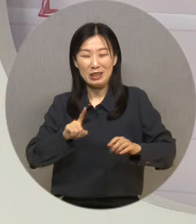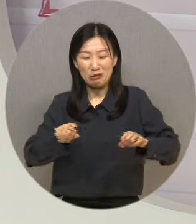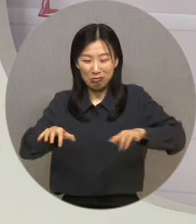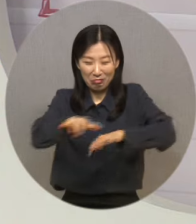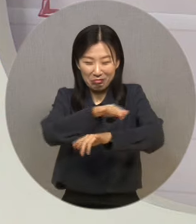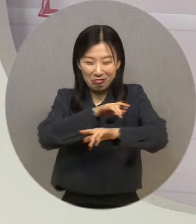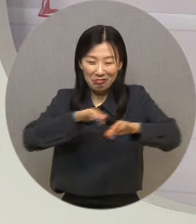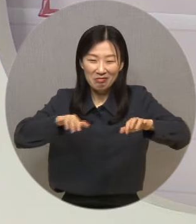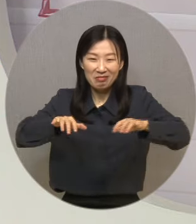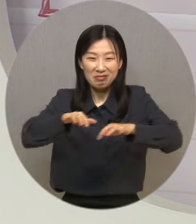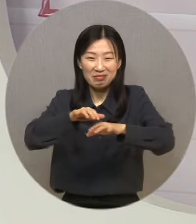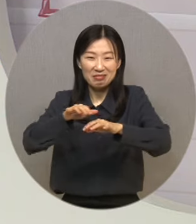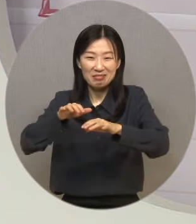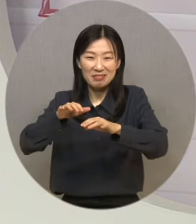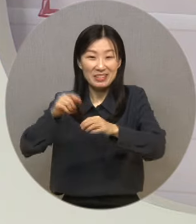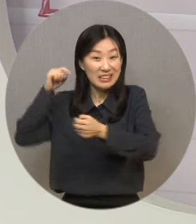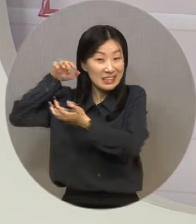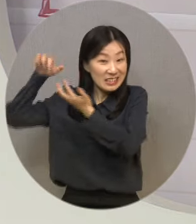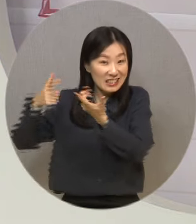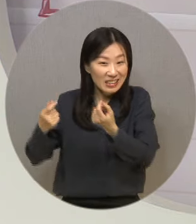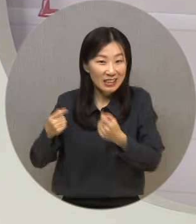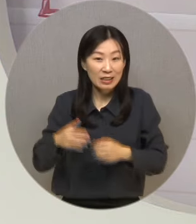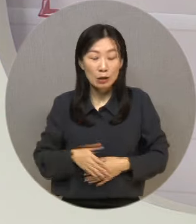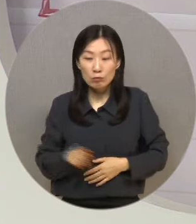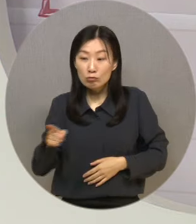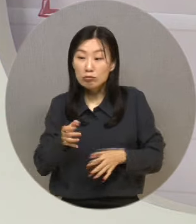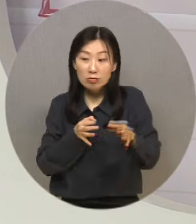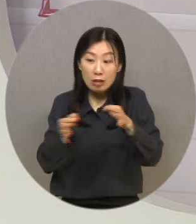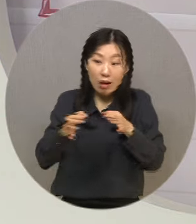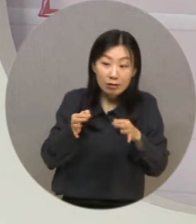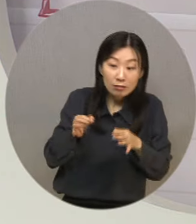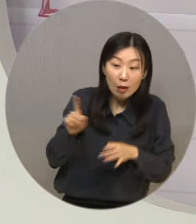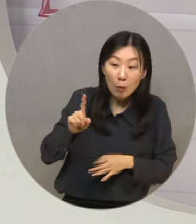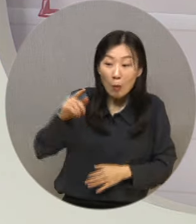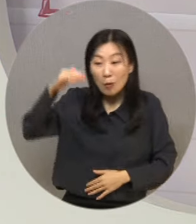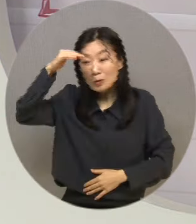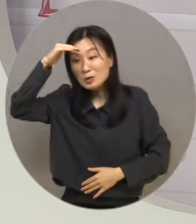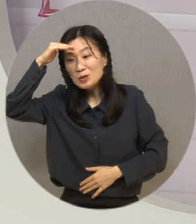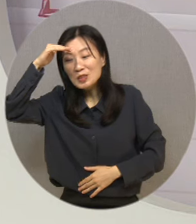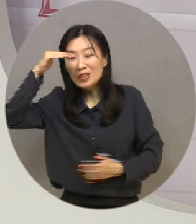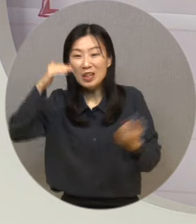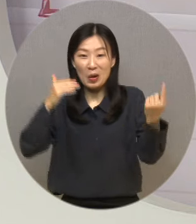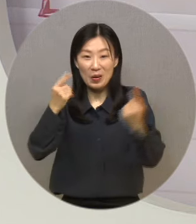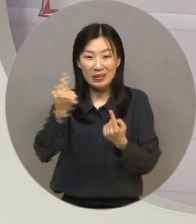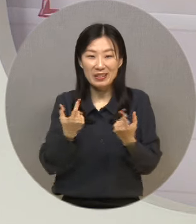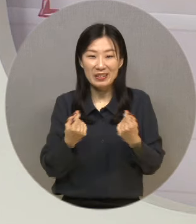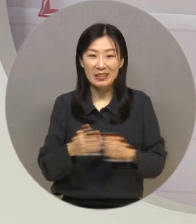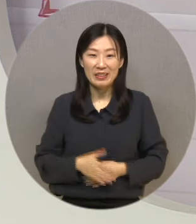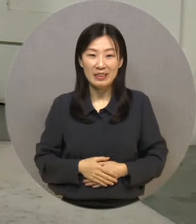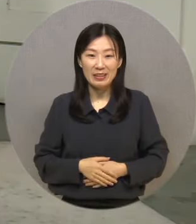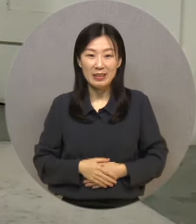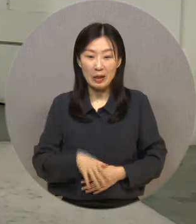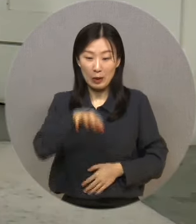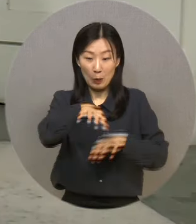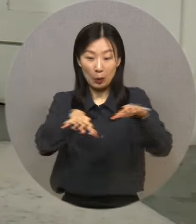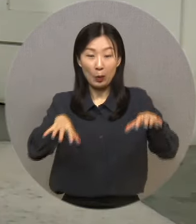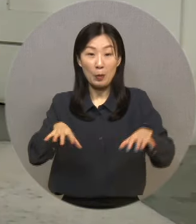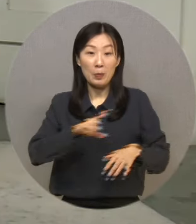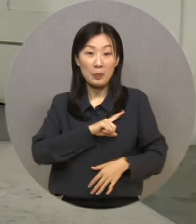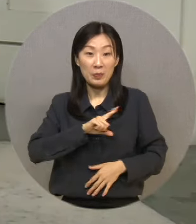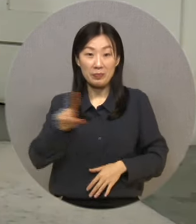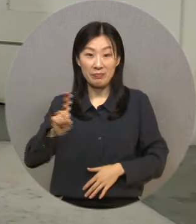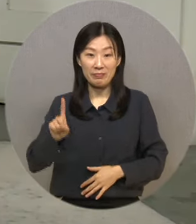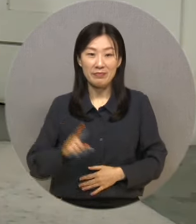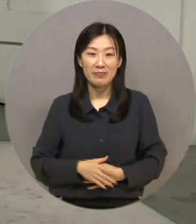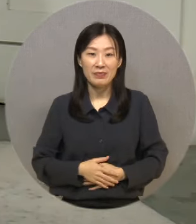함성이 막 나고 사람들이 야 여기 무슨 장터가 열렸나 보더라고 막 구경꾼들이 올 정도 예. 되겠습니다. 맞습니다. 어느 동네세요? 예. 어느 마을? 어느 함양 읍에